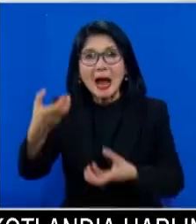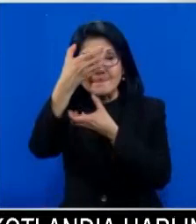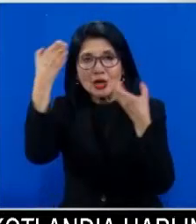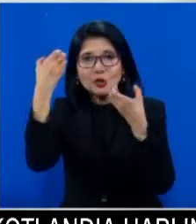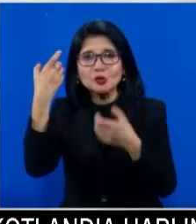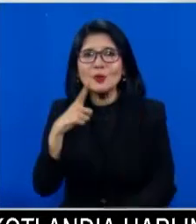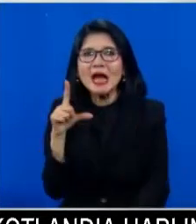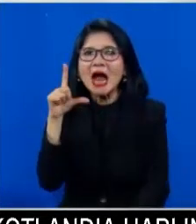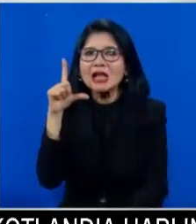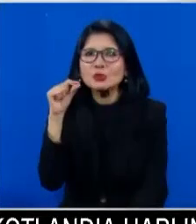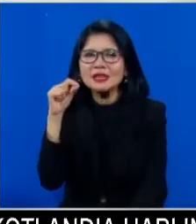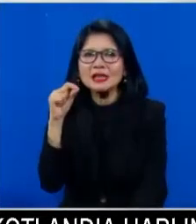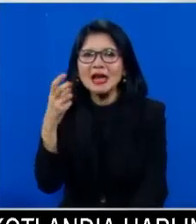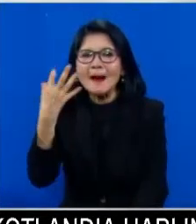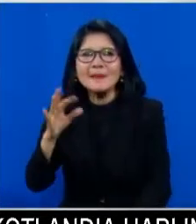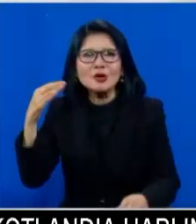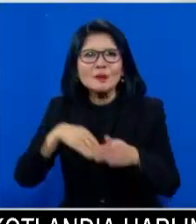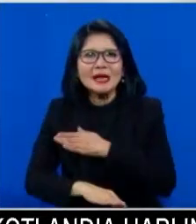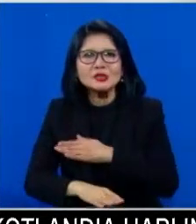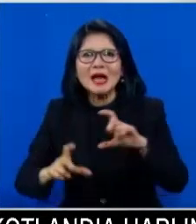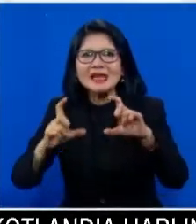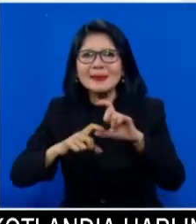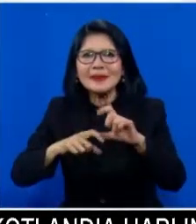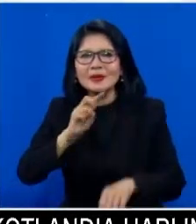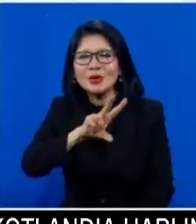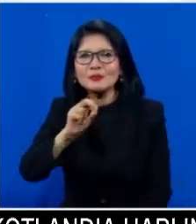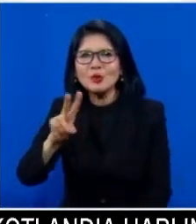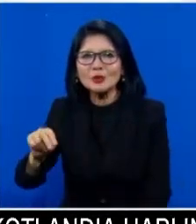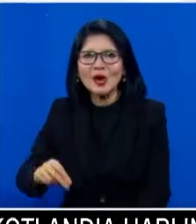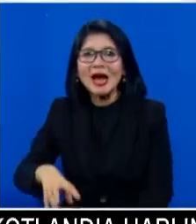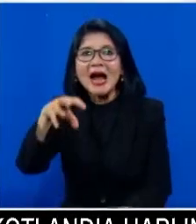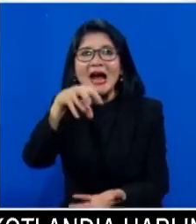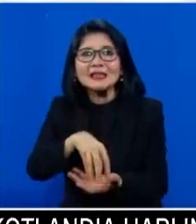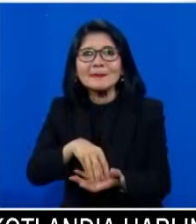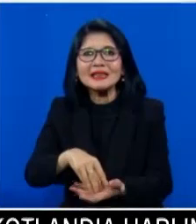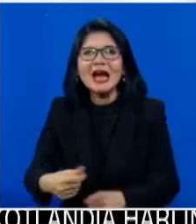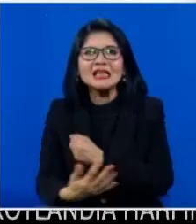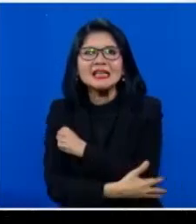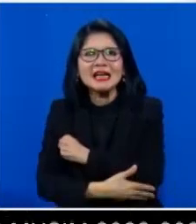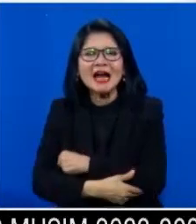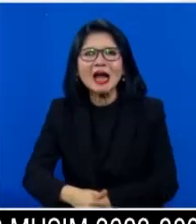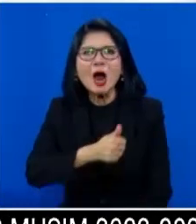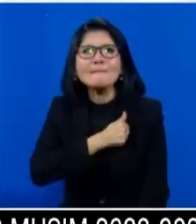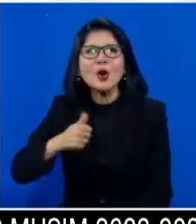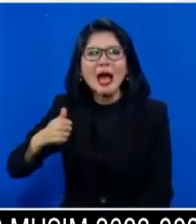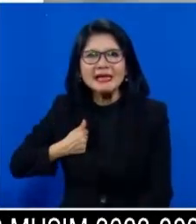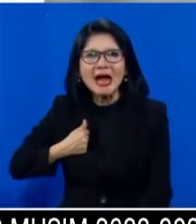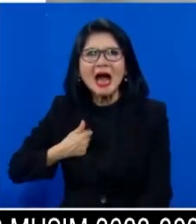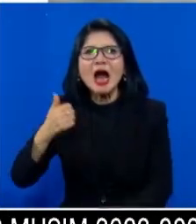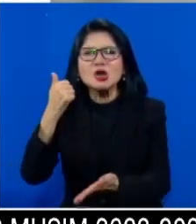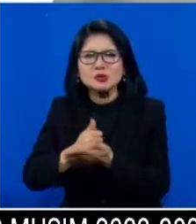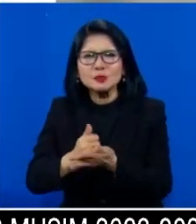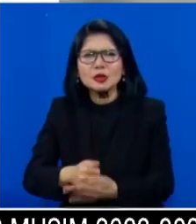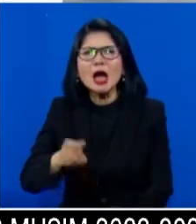Twitter dan baru bergabung pada September 2022 dengan lokasi Warsawa, Polandia. Bjorka sebenarnya sudah beraksi sejak